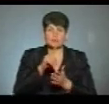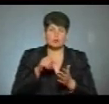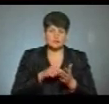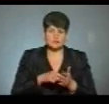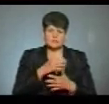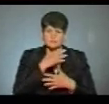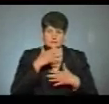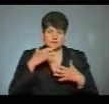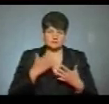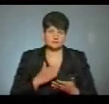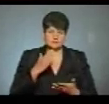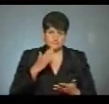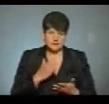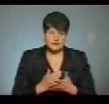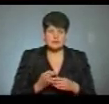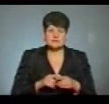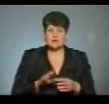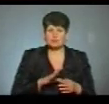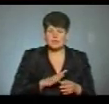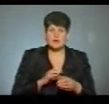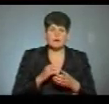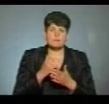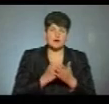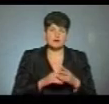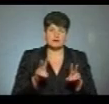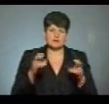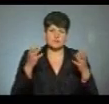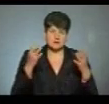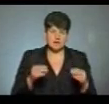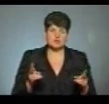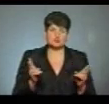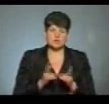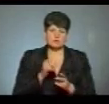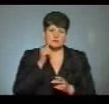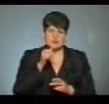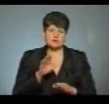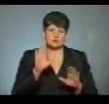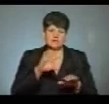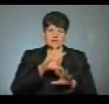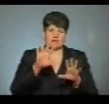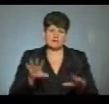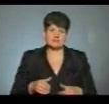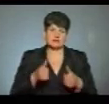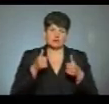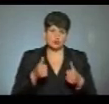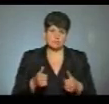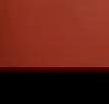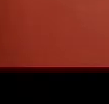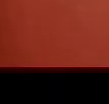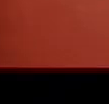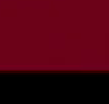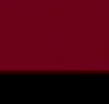є багато. Це була програма «Тема дня». Зустрінемося завтра у цій же порі. Кажу вам до побачення і на все добре. Дякую, до побачення. Thank you.